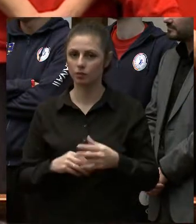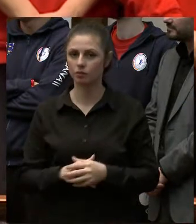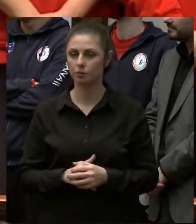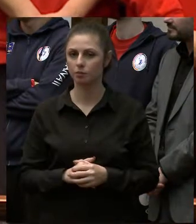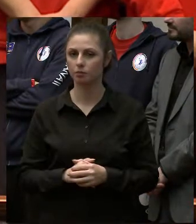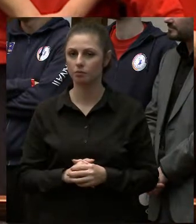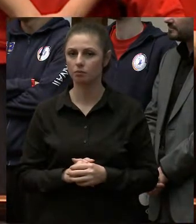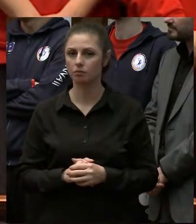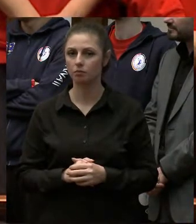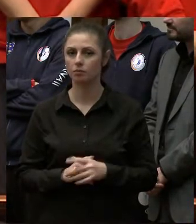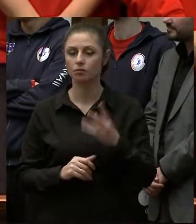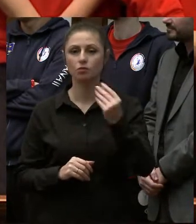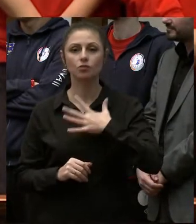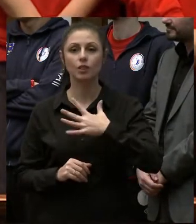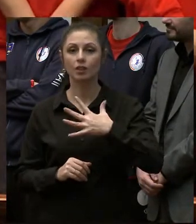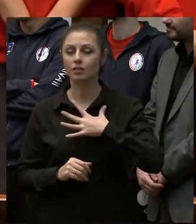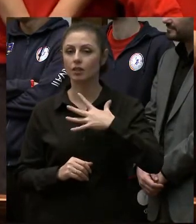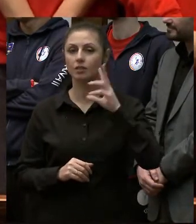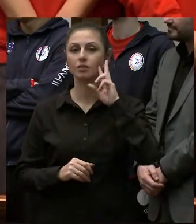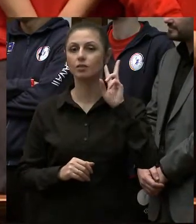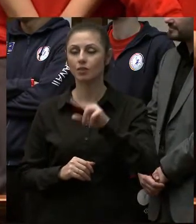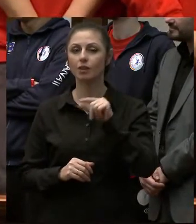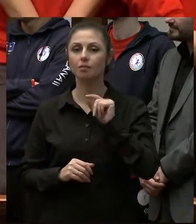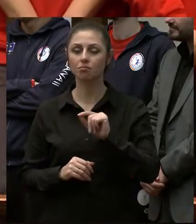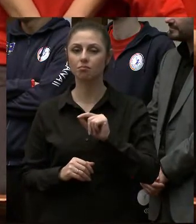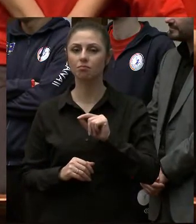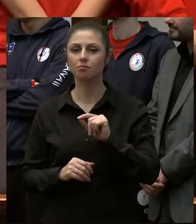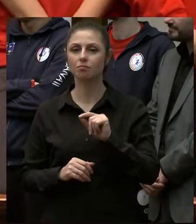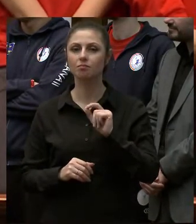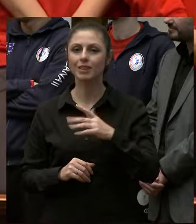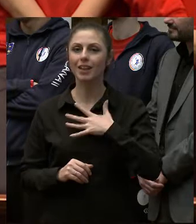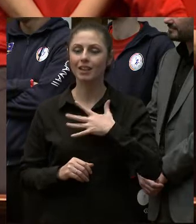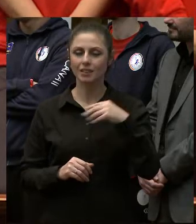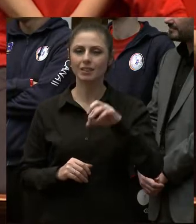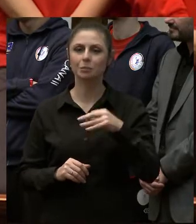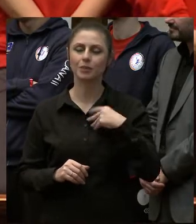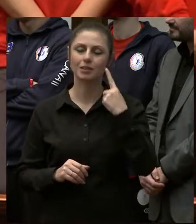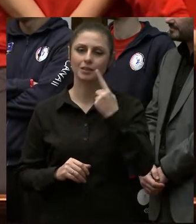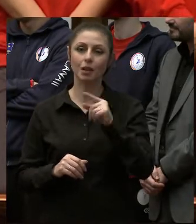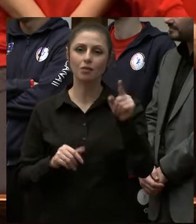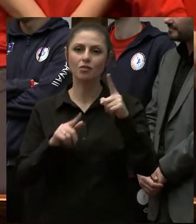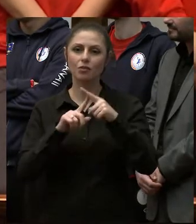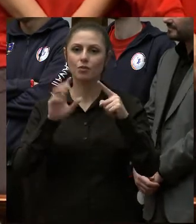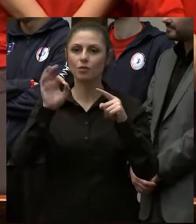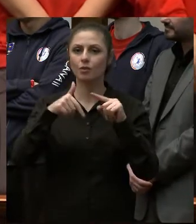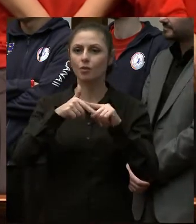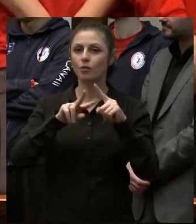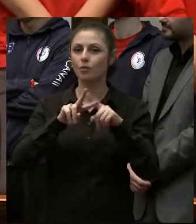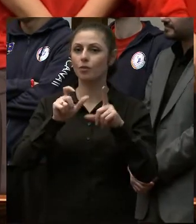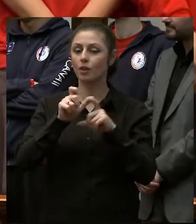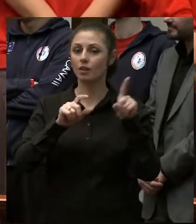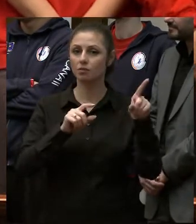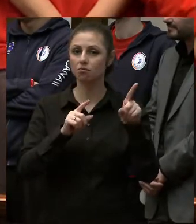takımların. Çok heyecanlı görmüştüm ama heyecanını da iyi anladım. Çünkü Tofaş gibi bir devin